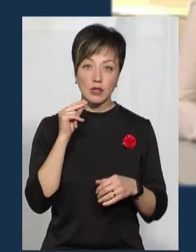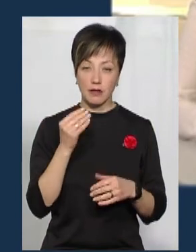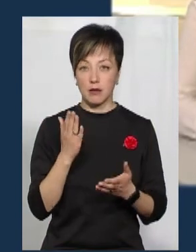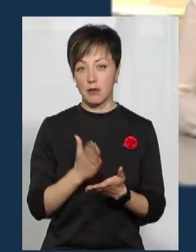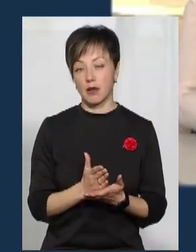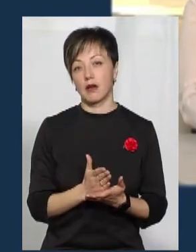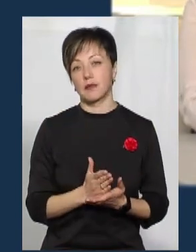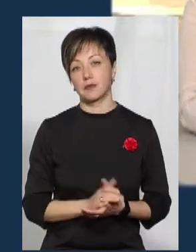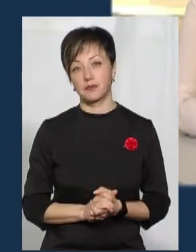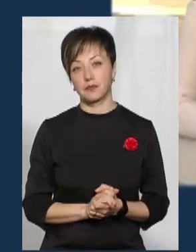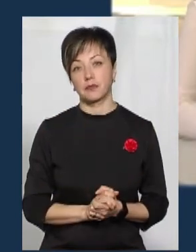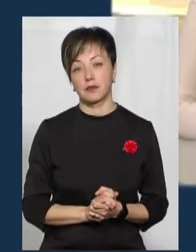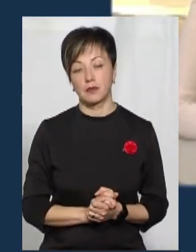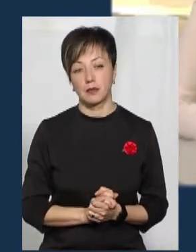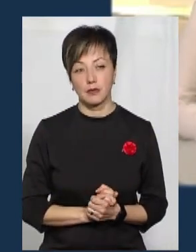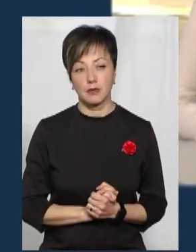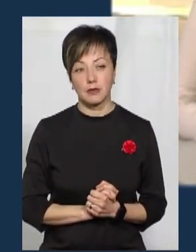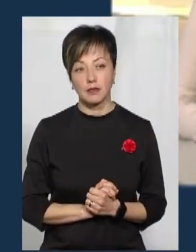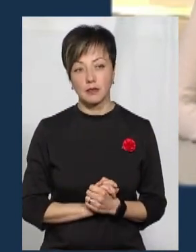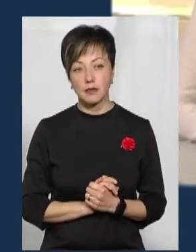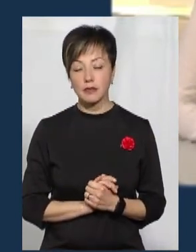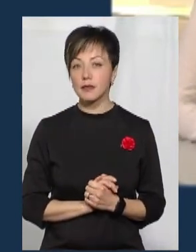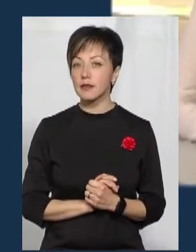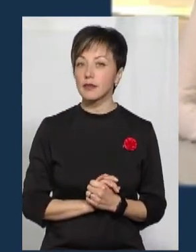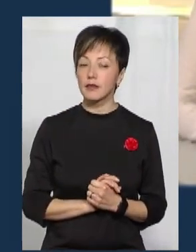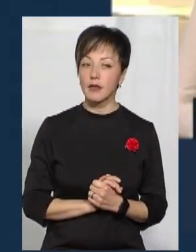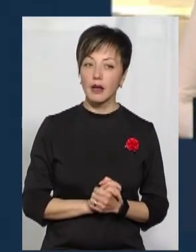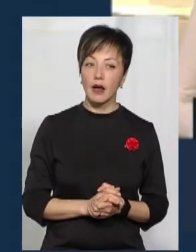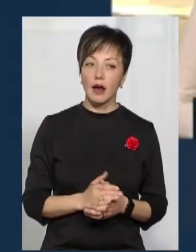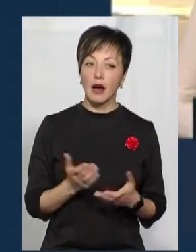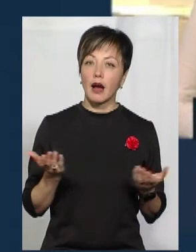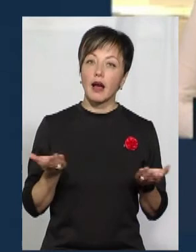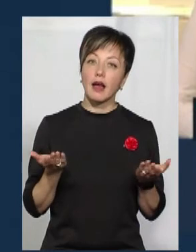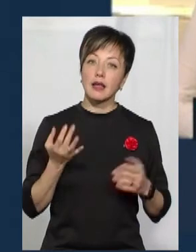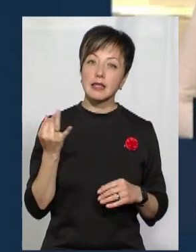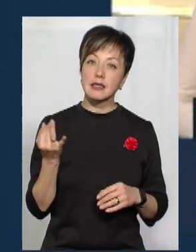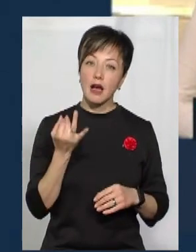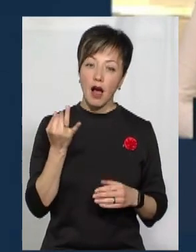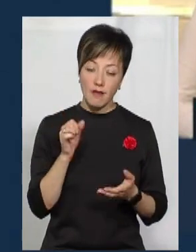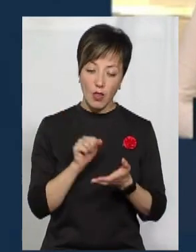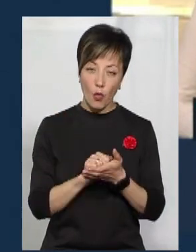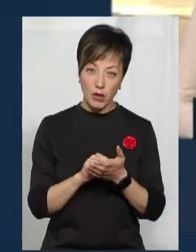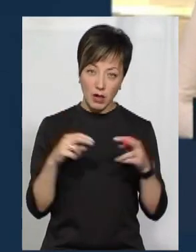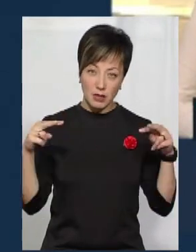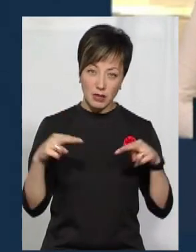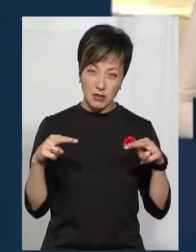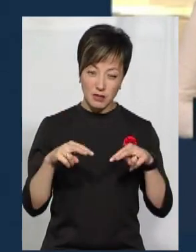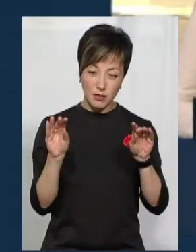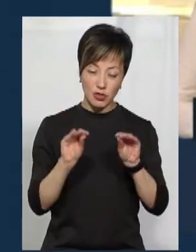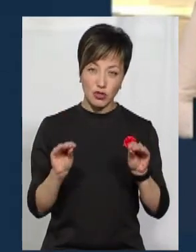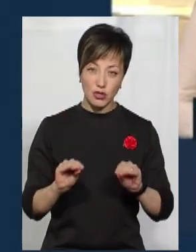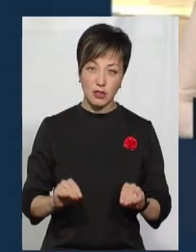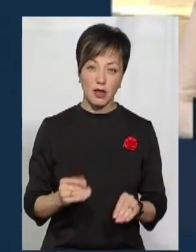оперуємо завдяки дослідникам. А які цікаві документальні свідчення, такі